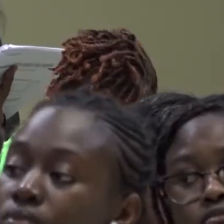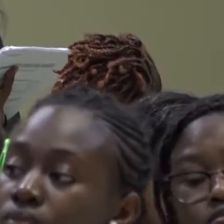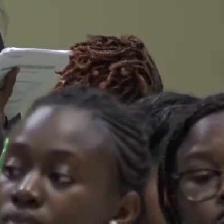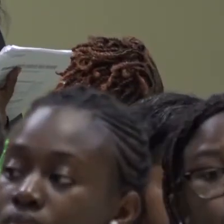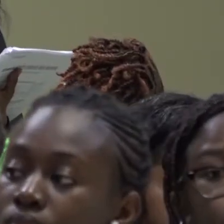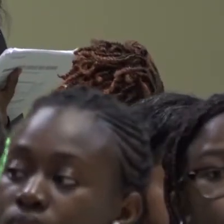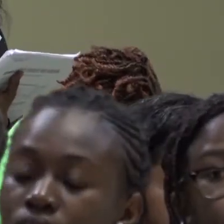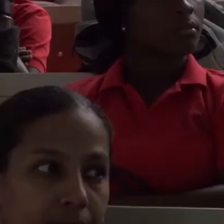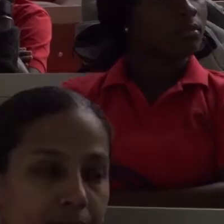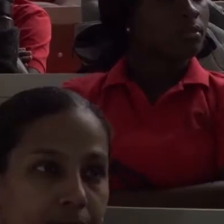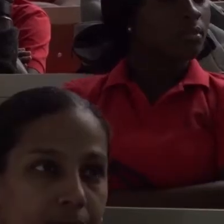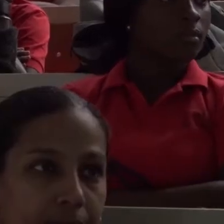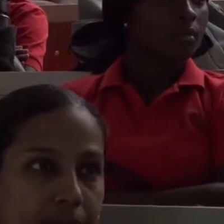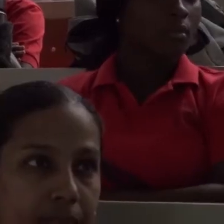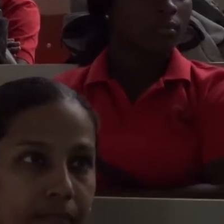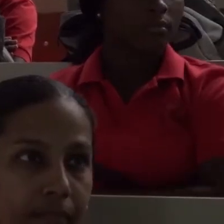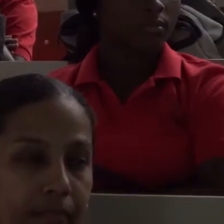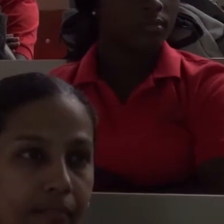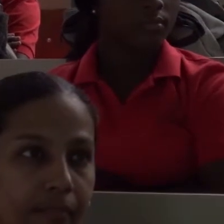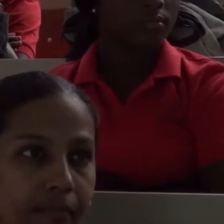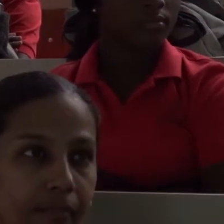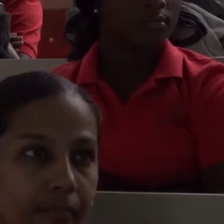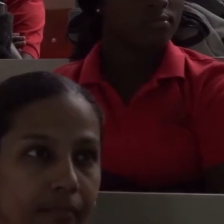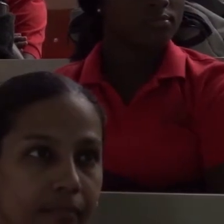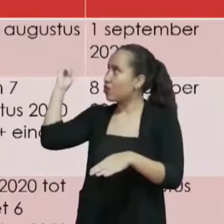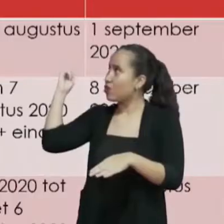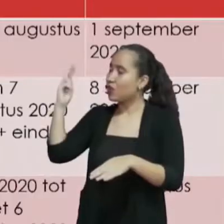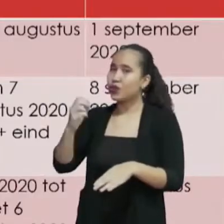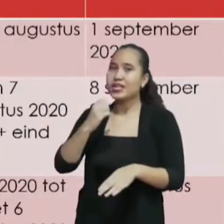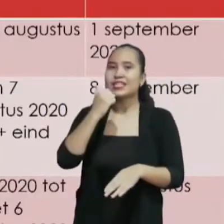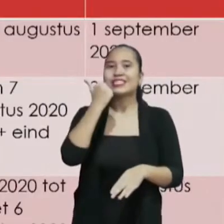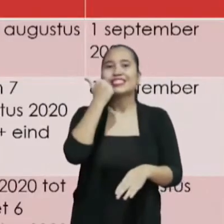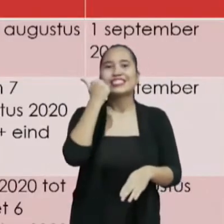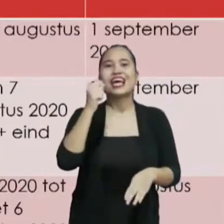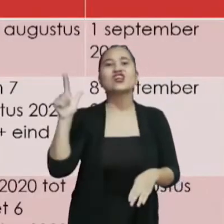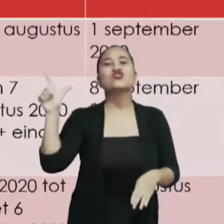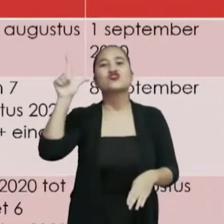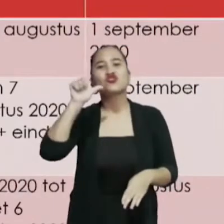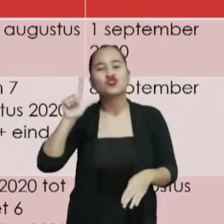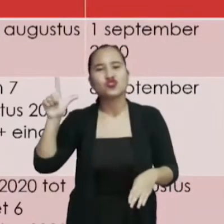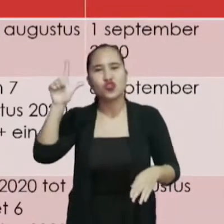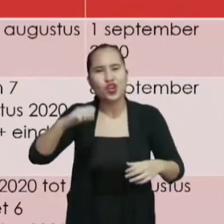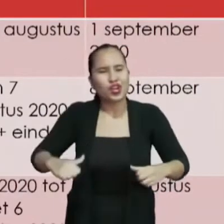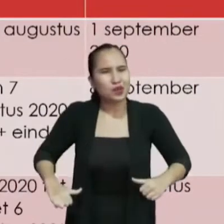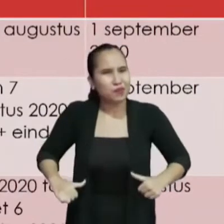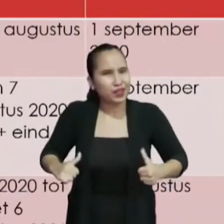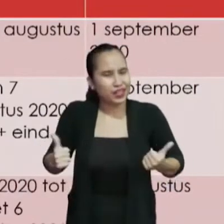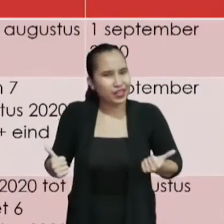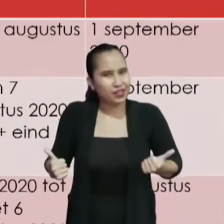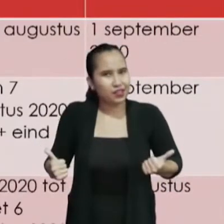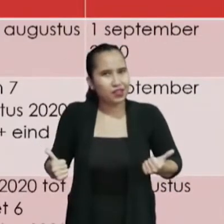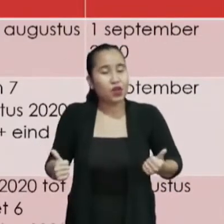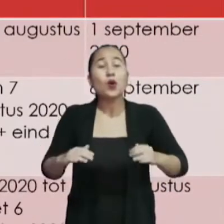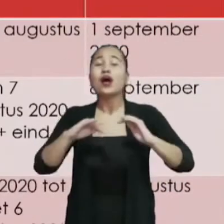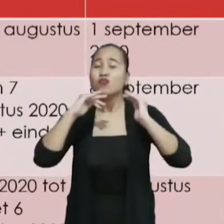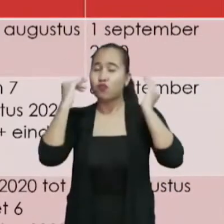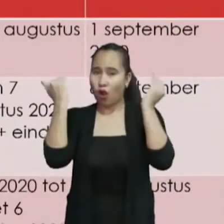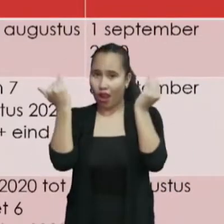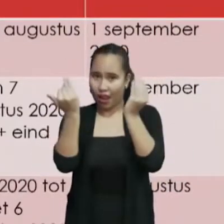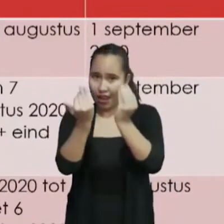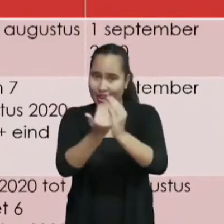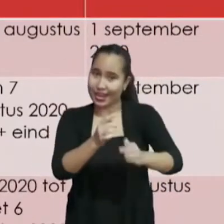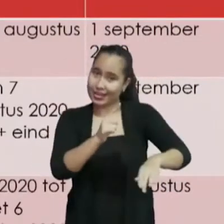betreft het VOS-onderwijs, daar ziet u ook dat wij op 6 juli zullen starten. Zij zullen dus wel volledig